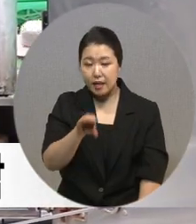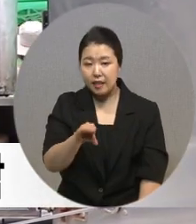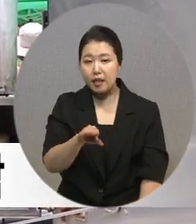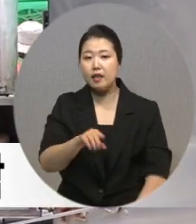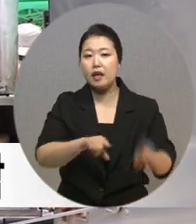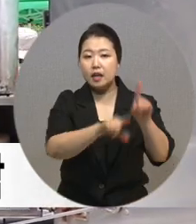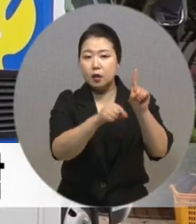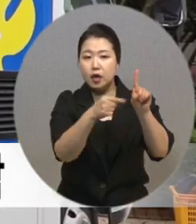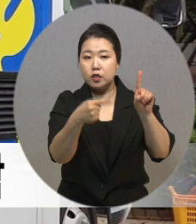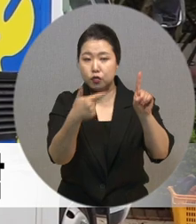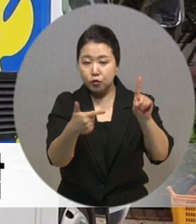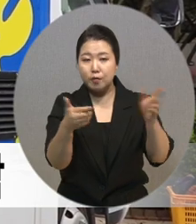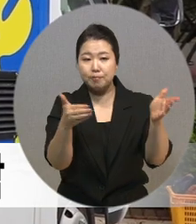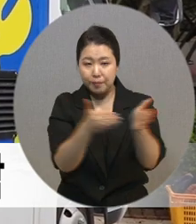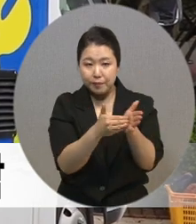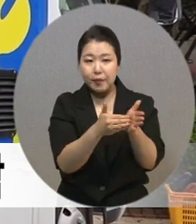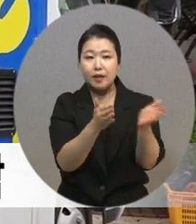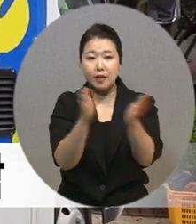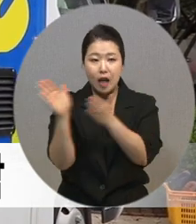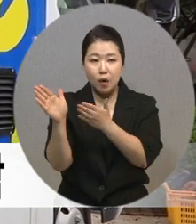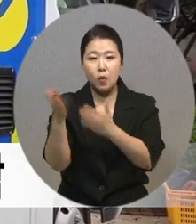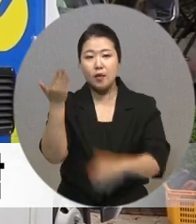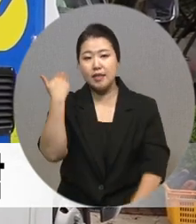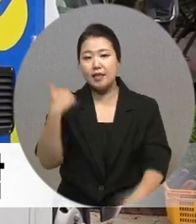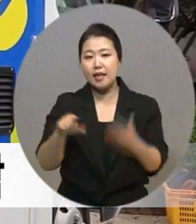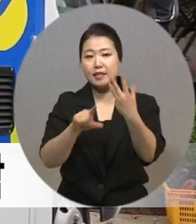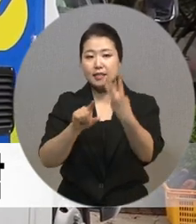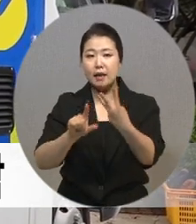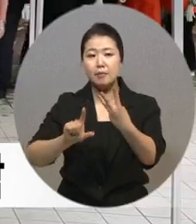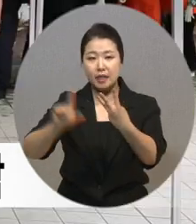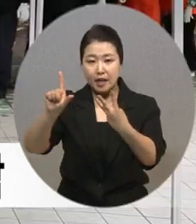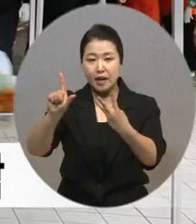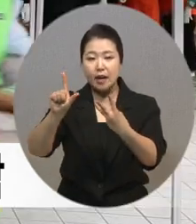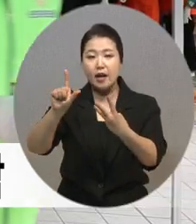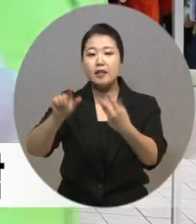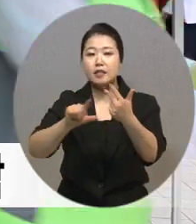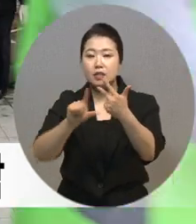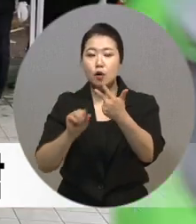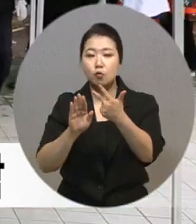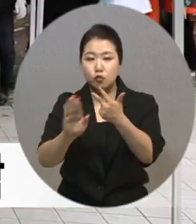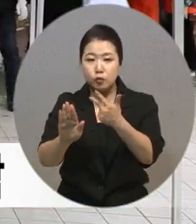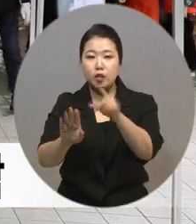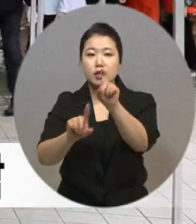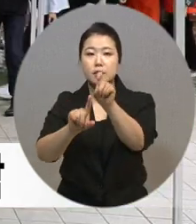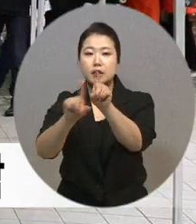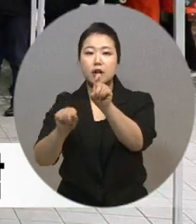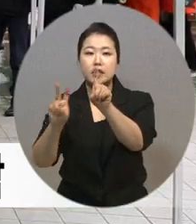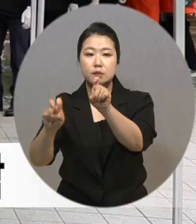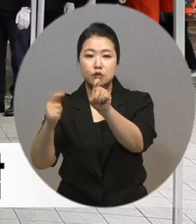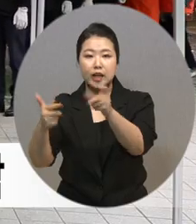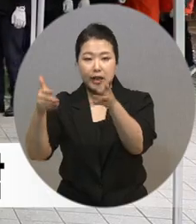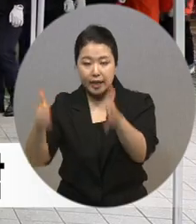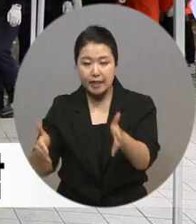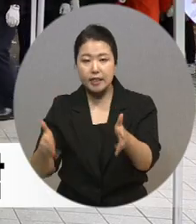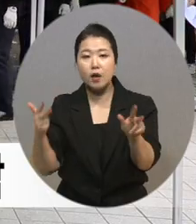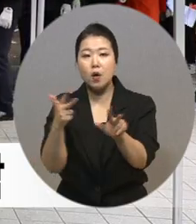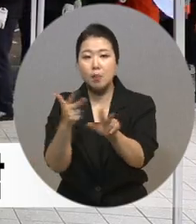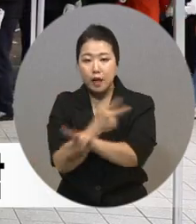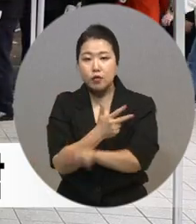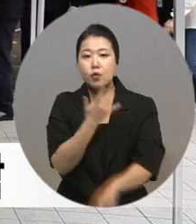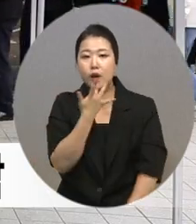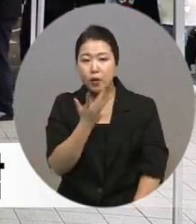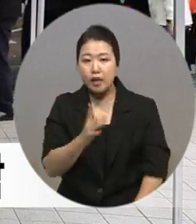상반기에 이어 지난 3일 하반기 봉사를 시작했습니다 오는 11월 26일까지 매주 화요일 오전